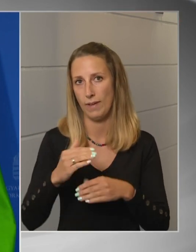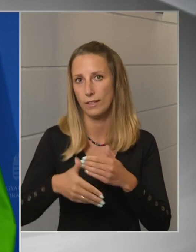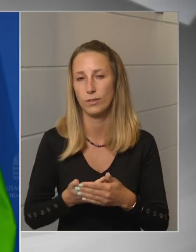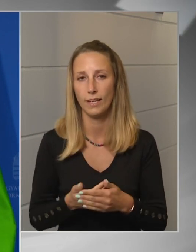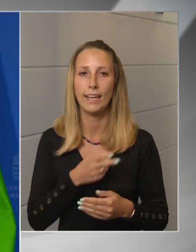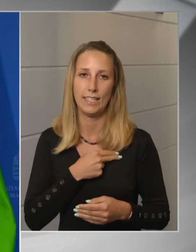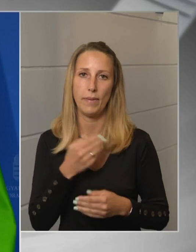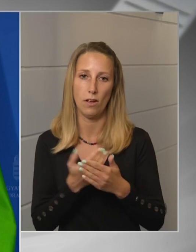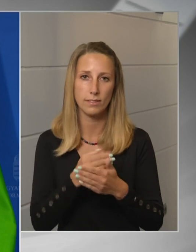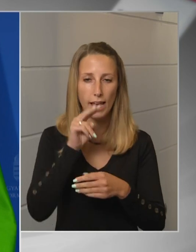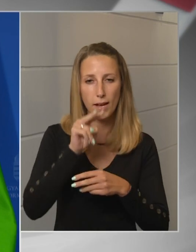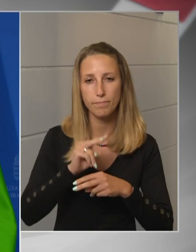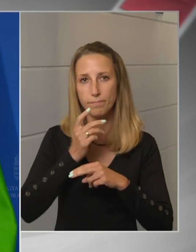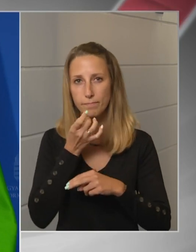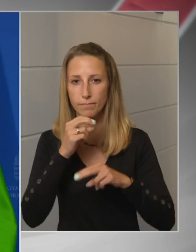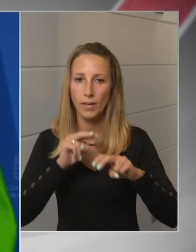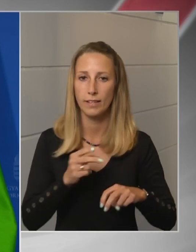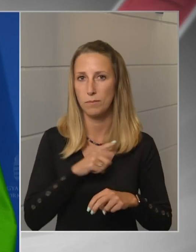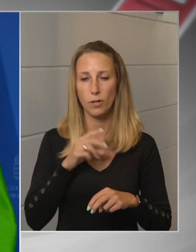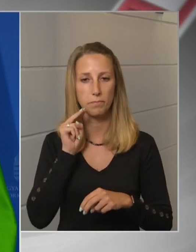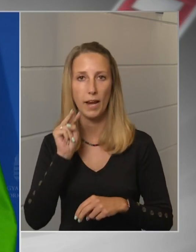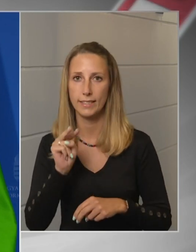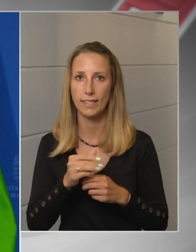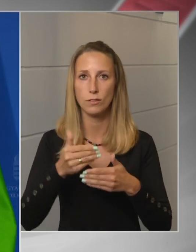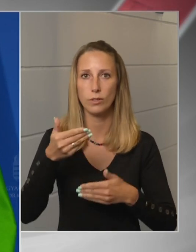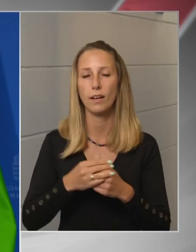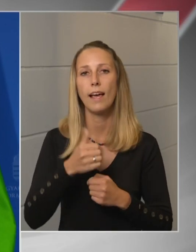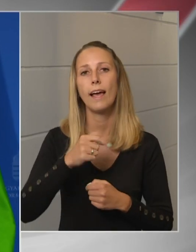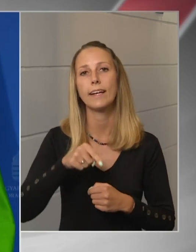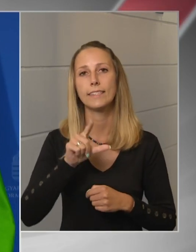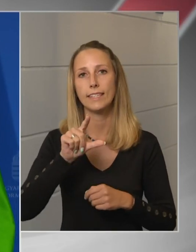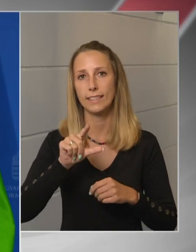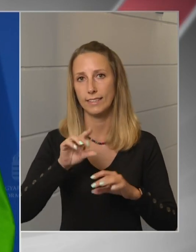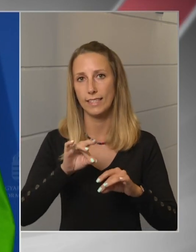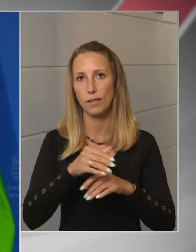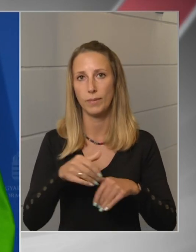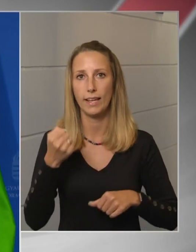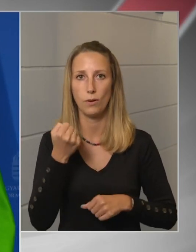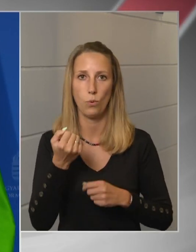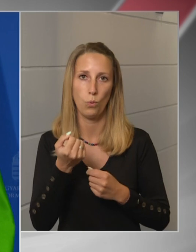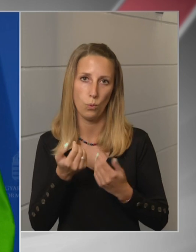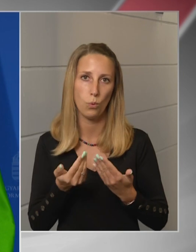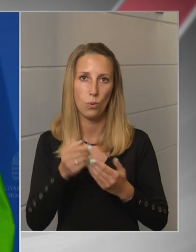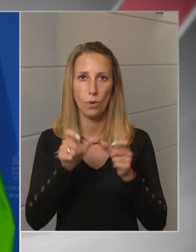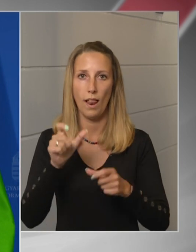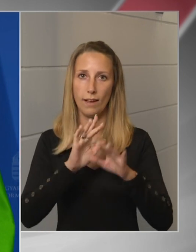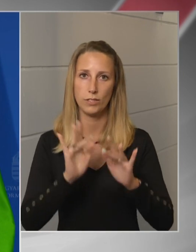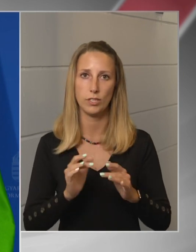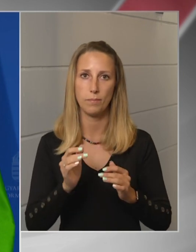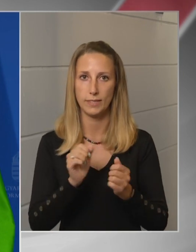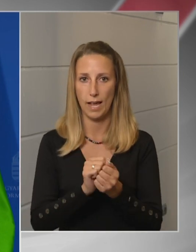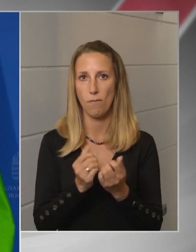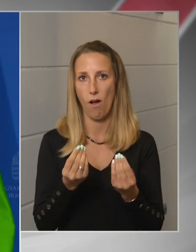nem csak ránéznek erre az oldalra, ez azt jelenti. 1,2 millió a legfrissebb számahányan egyébként felkeresték